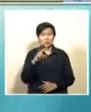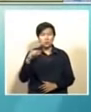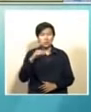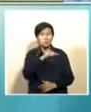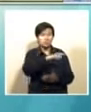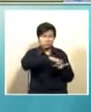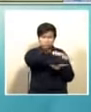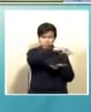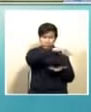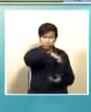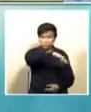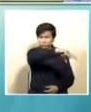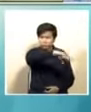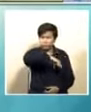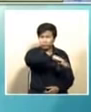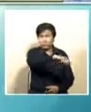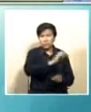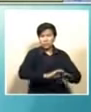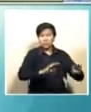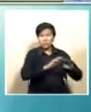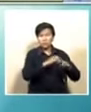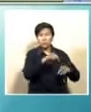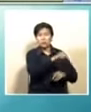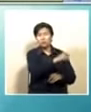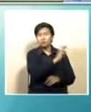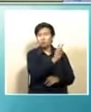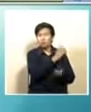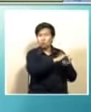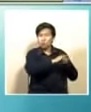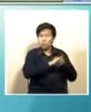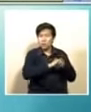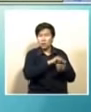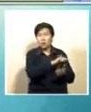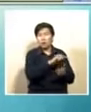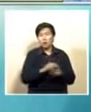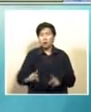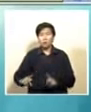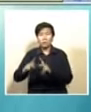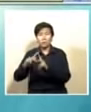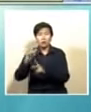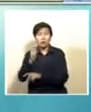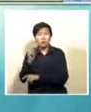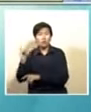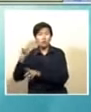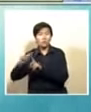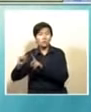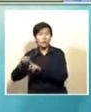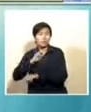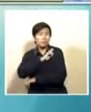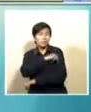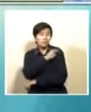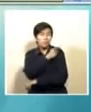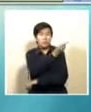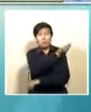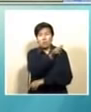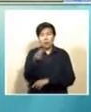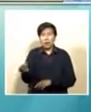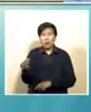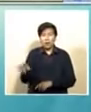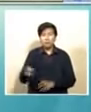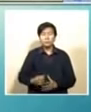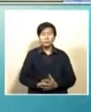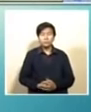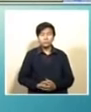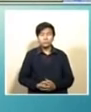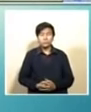าประเทศไทยซึ่งตอนนี้บอร์ด GPO จะประชุมพรุ่งนี้พร้อมที่จะนำเข้าทันที 400,000 ชิ้นแล้วก็กระจายทั่วประเท